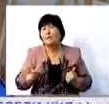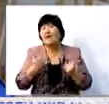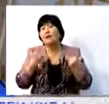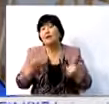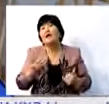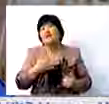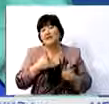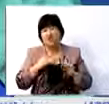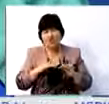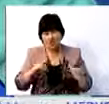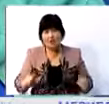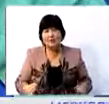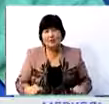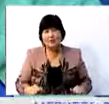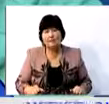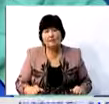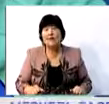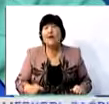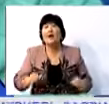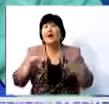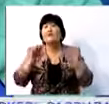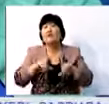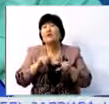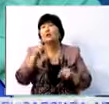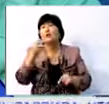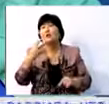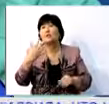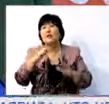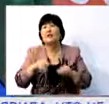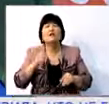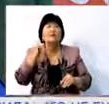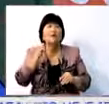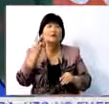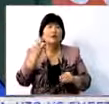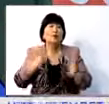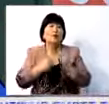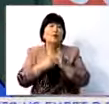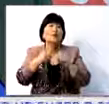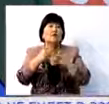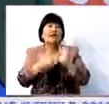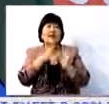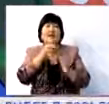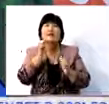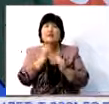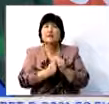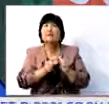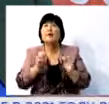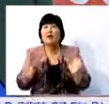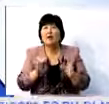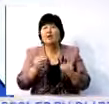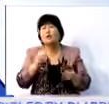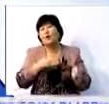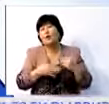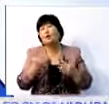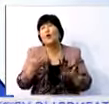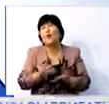наших детишек. В центре 135 детей в возрасте от 3 до 18 лет. С ними кропотливо работают и радуются